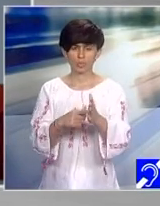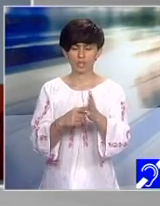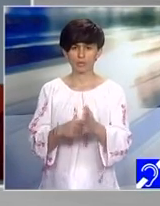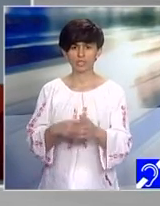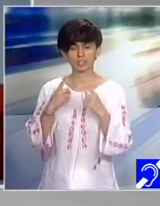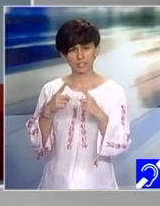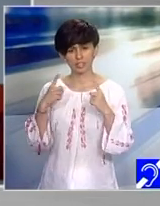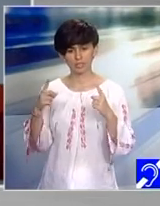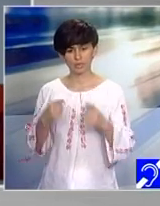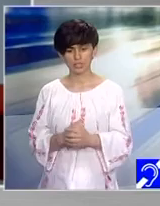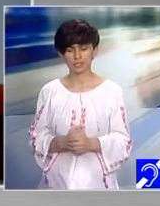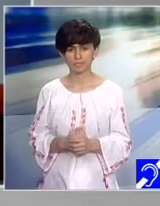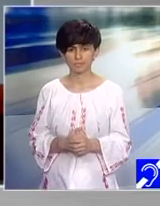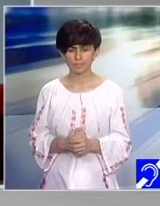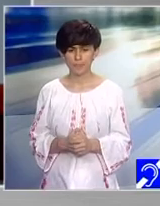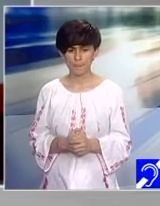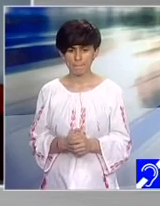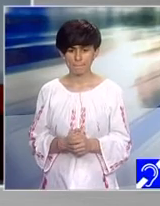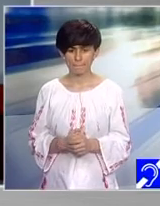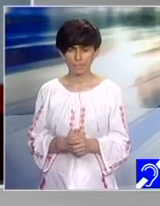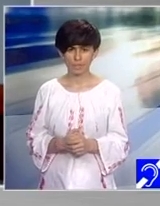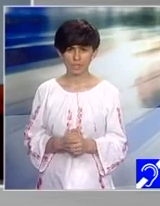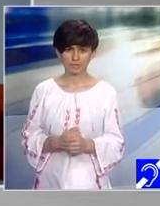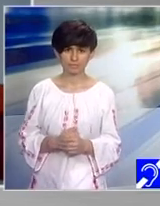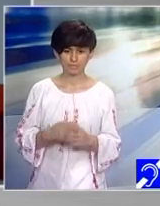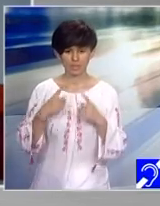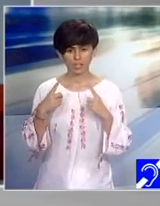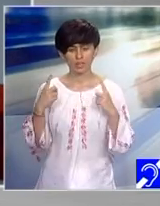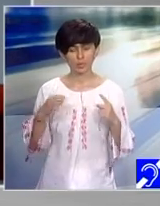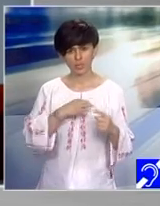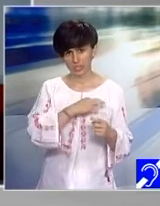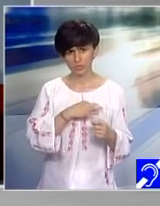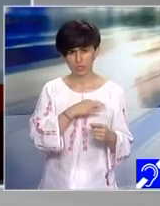este profesor. Nu-i așa? Profesor universitar.